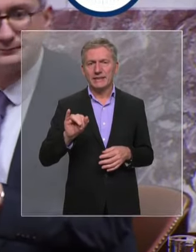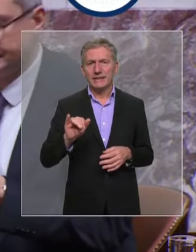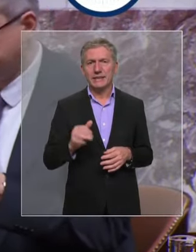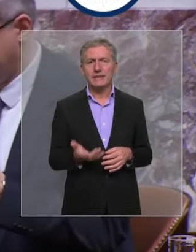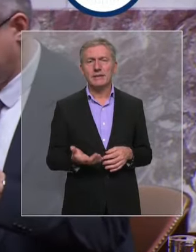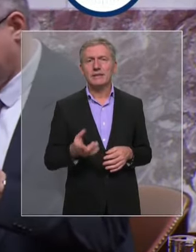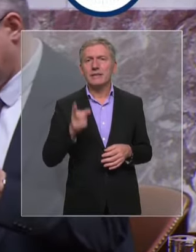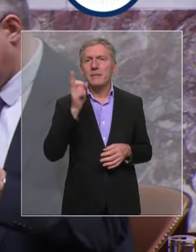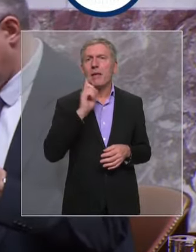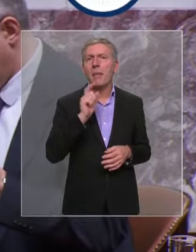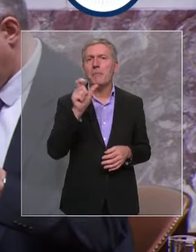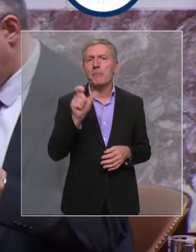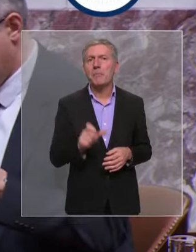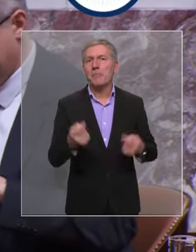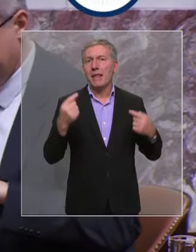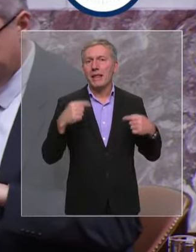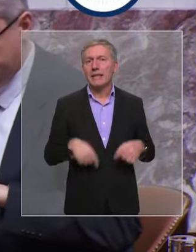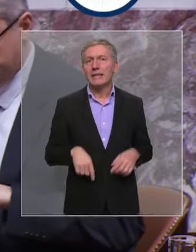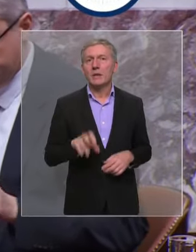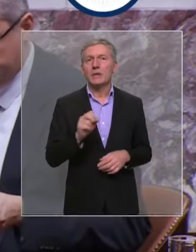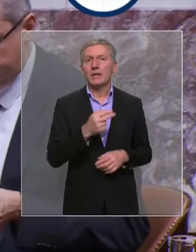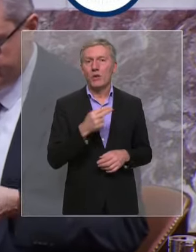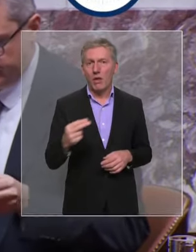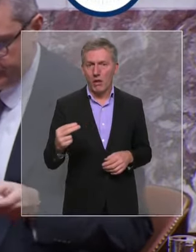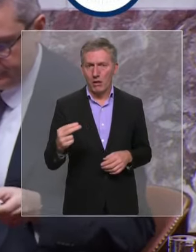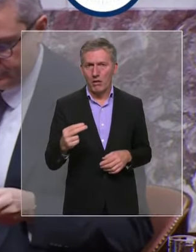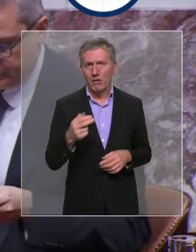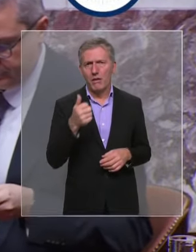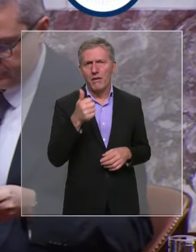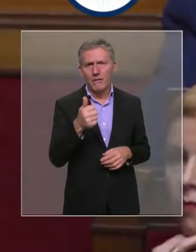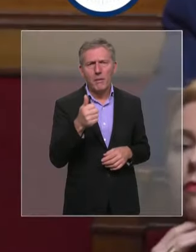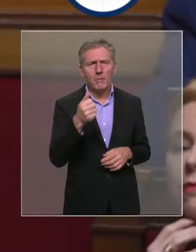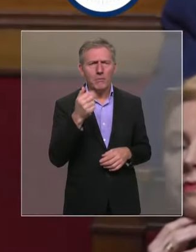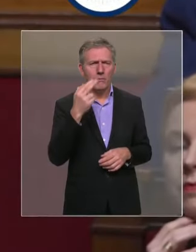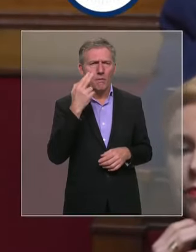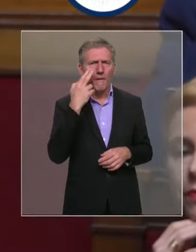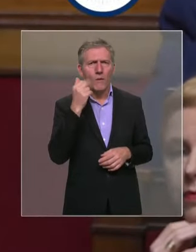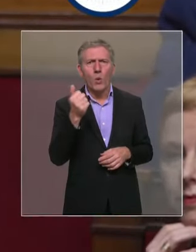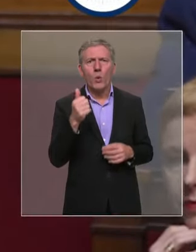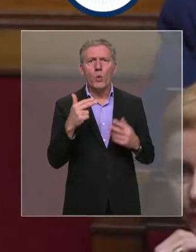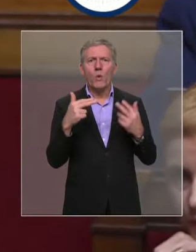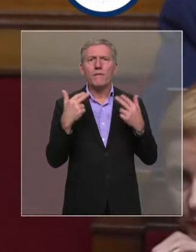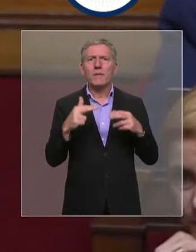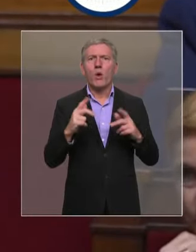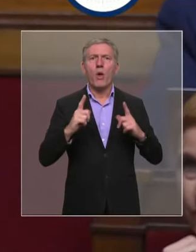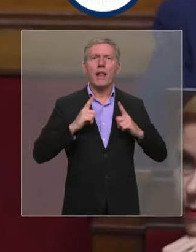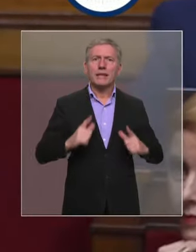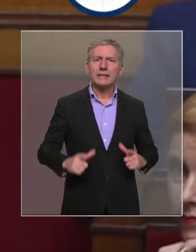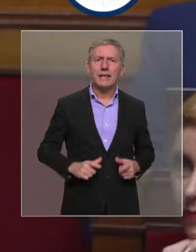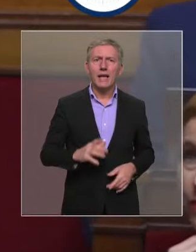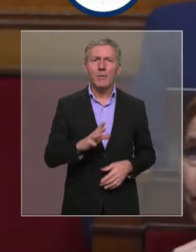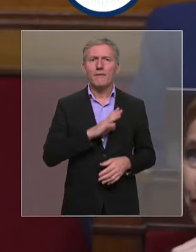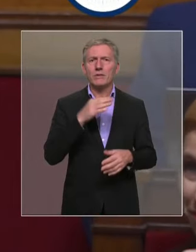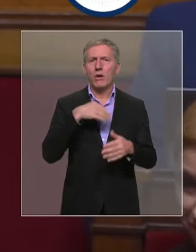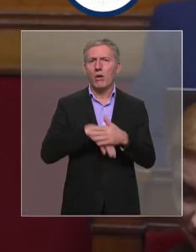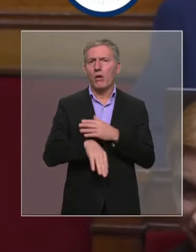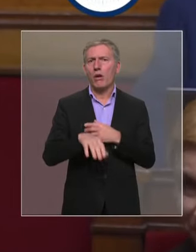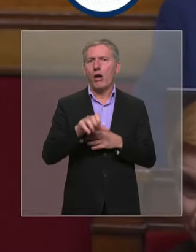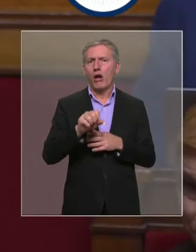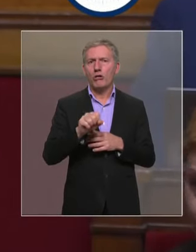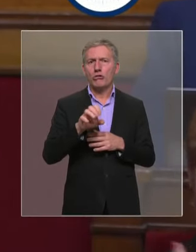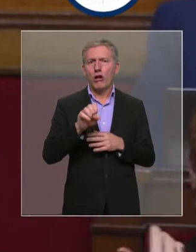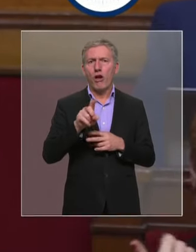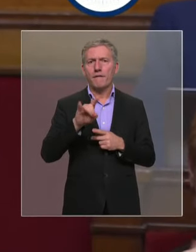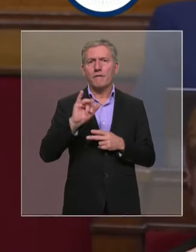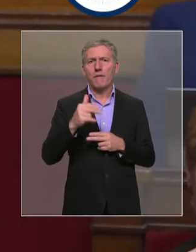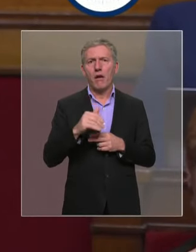la ministre de l'Éducation nationale, vous avez certainement vu ces vidéos des lycéens et professeurs du lycée de Sevran en Seine-Saint-Denis. Ils